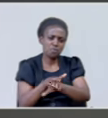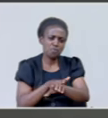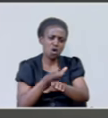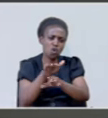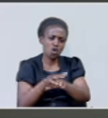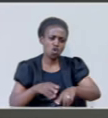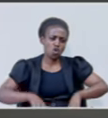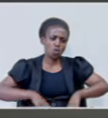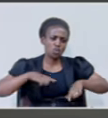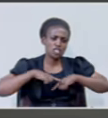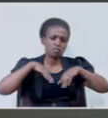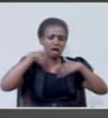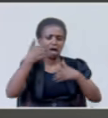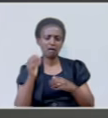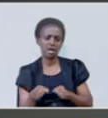normal.